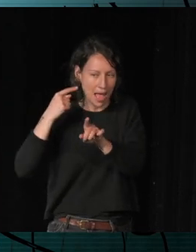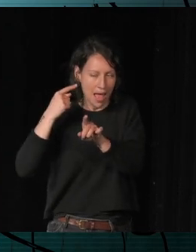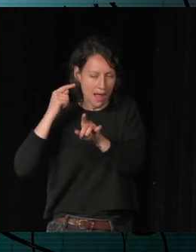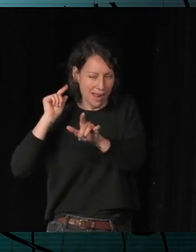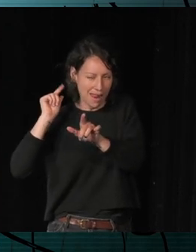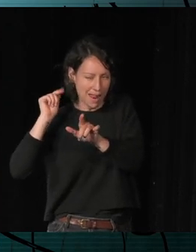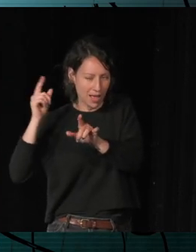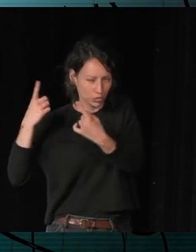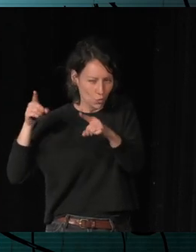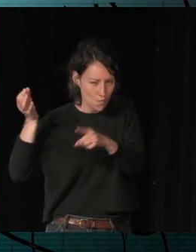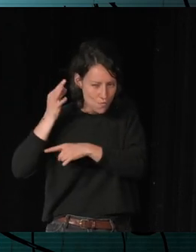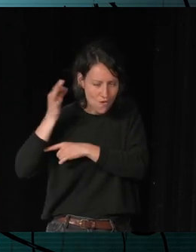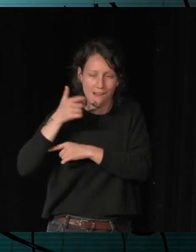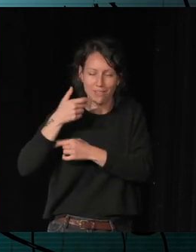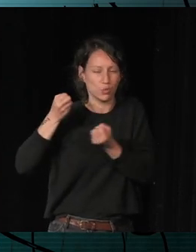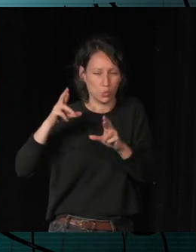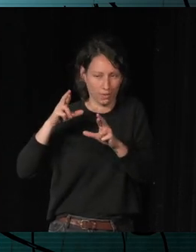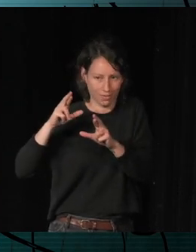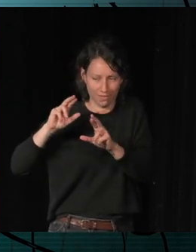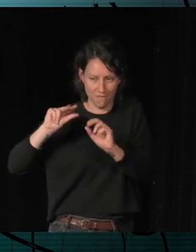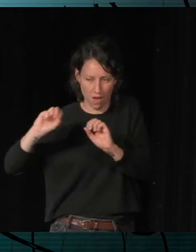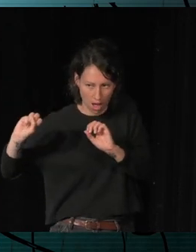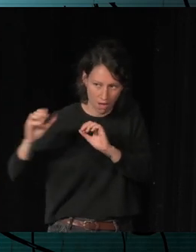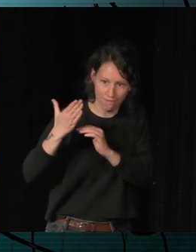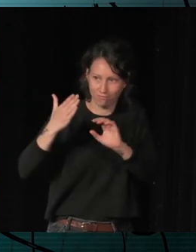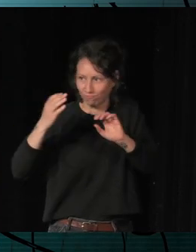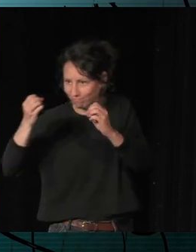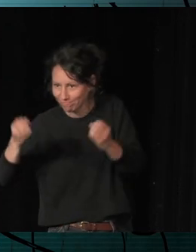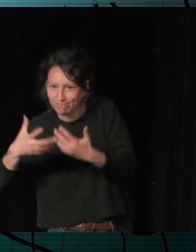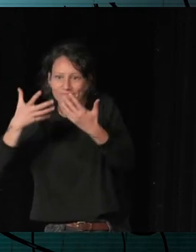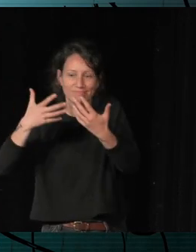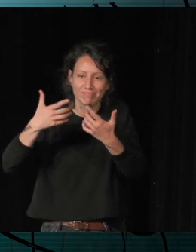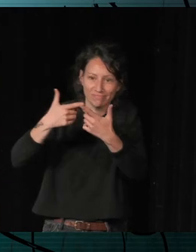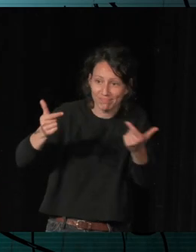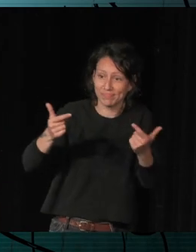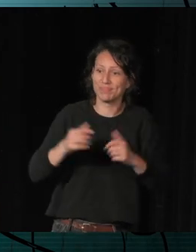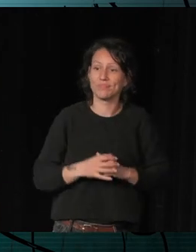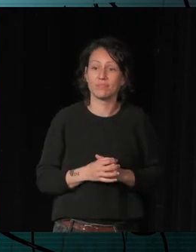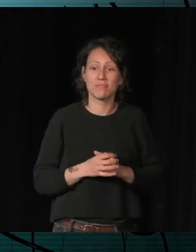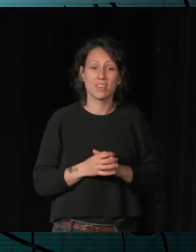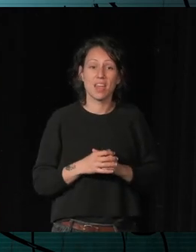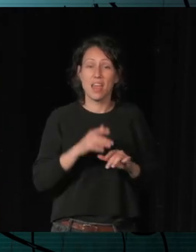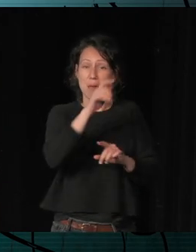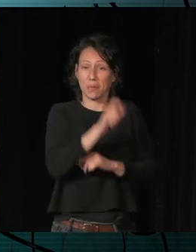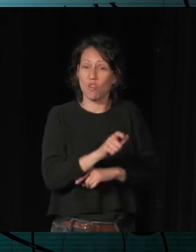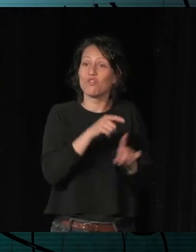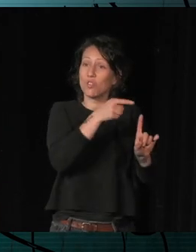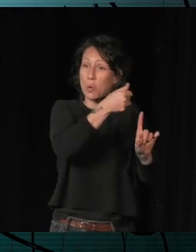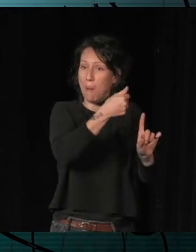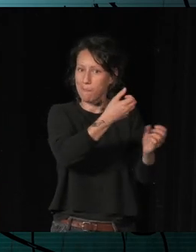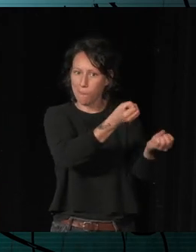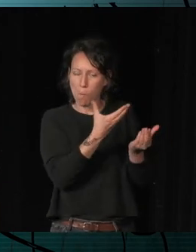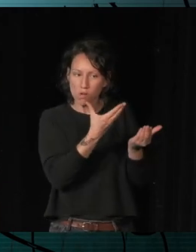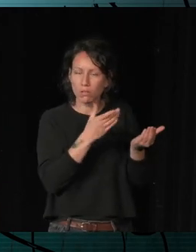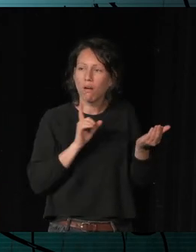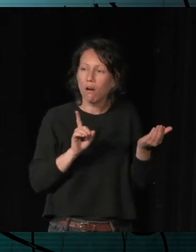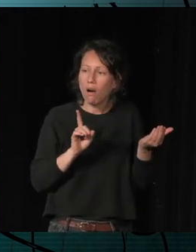maness qui m'avait inspiré et en fait Philippe va chez le musicien il a dit dit mais pourquoi des fois on la lance pas aléatoirement ah j'ai fait mais c'est